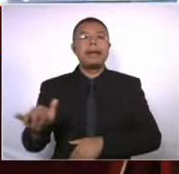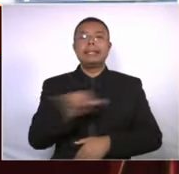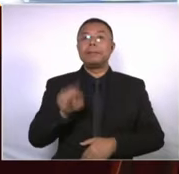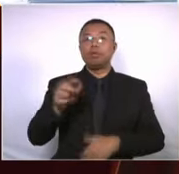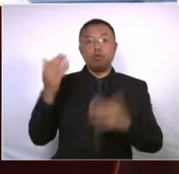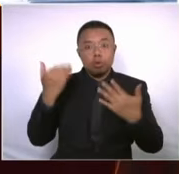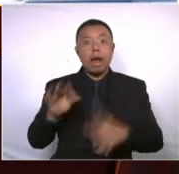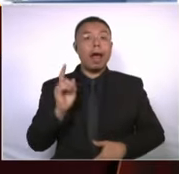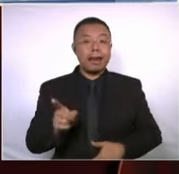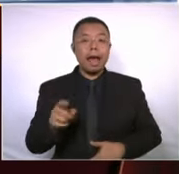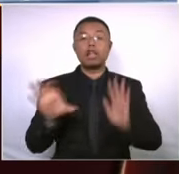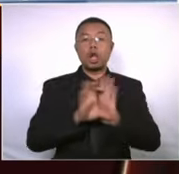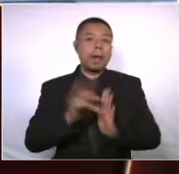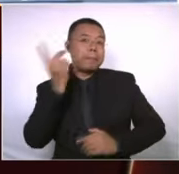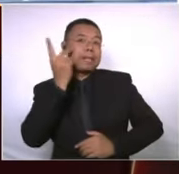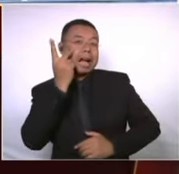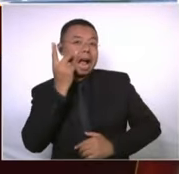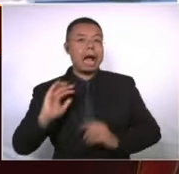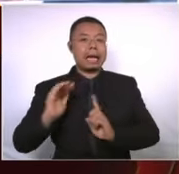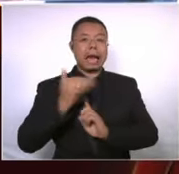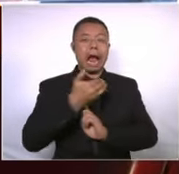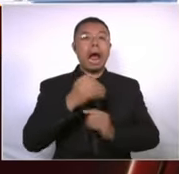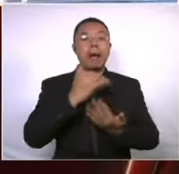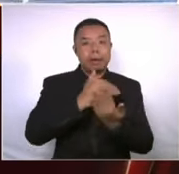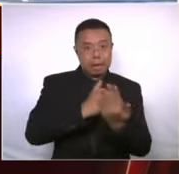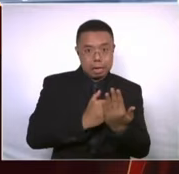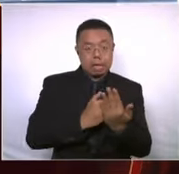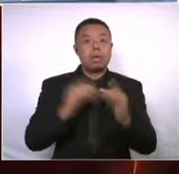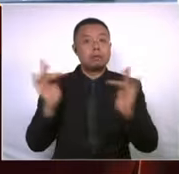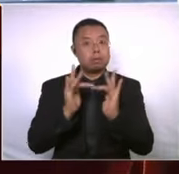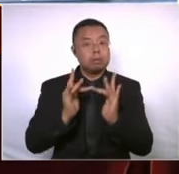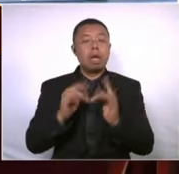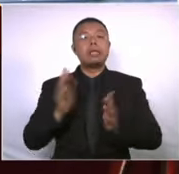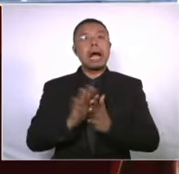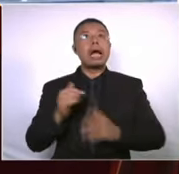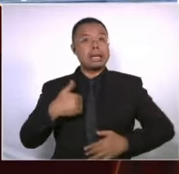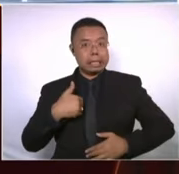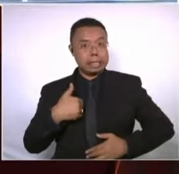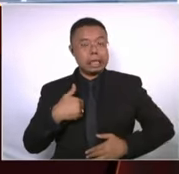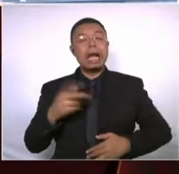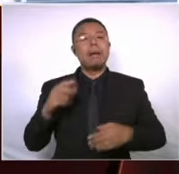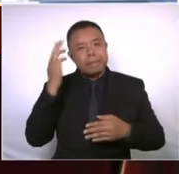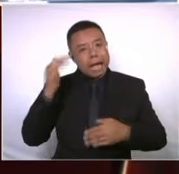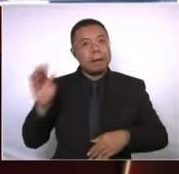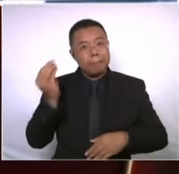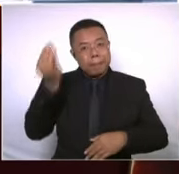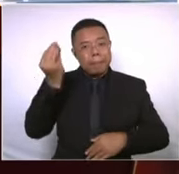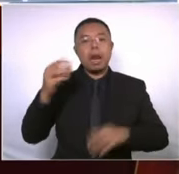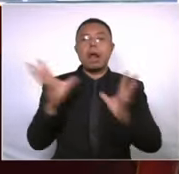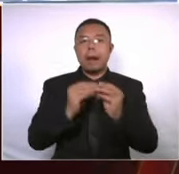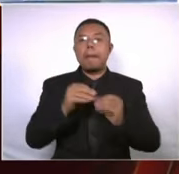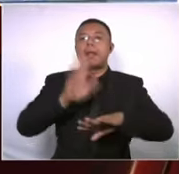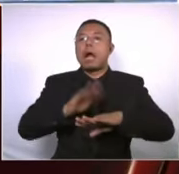sudah ada juga cyber security bahkan saya sendiri yang memimpin rapat diinopol hukam dengan memanggil